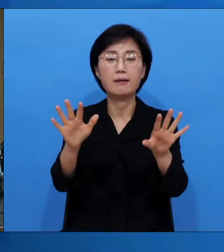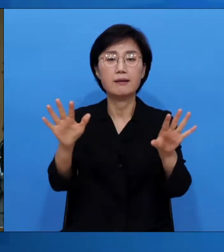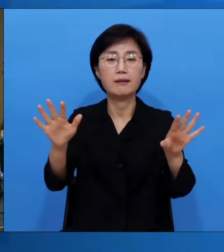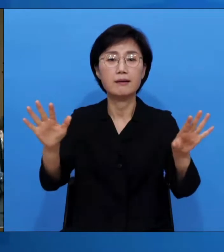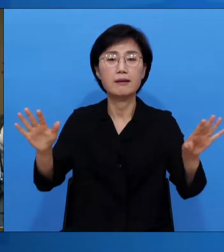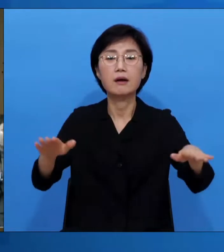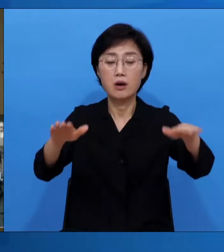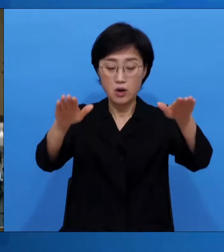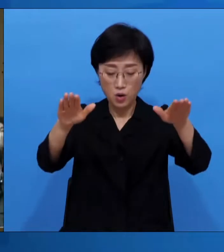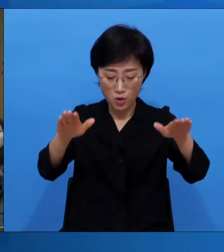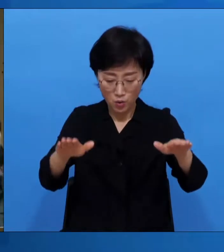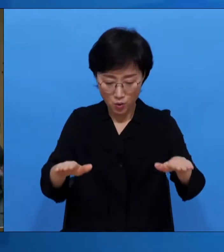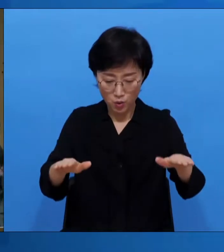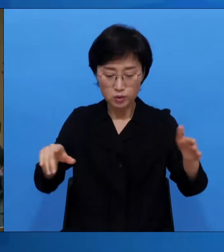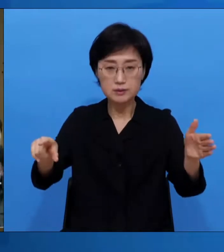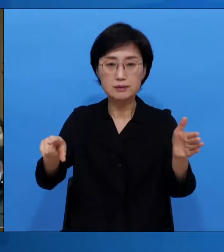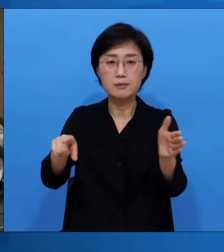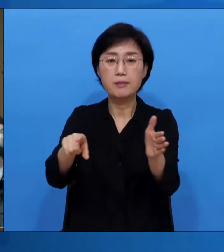사라져